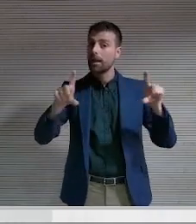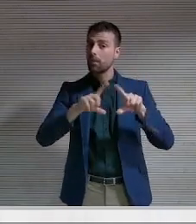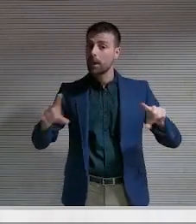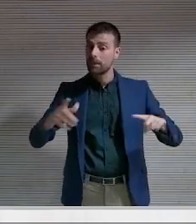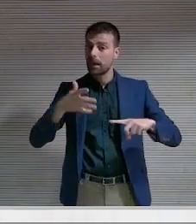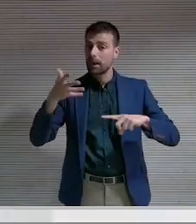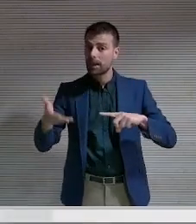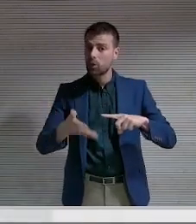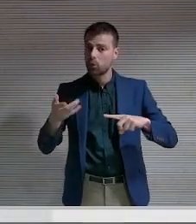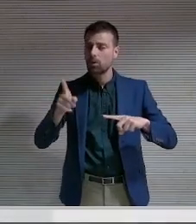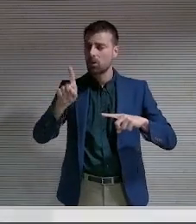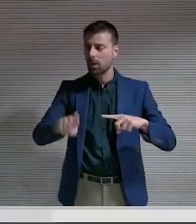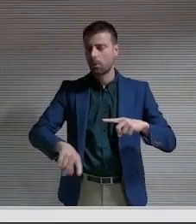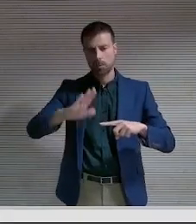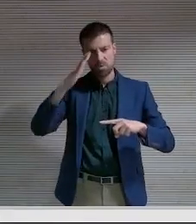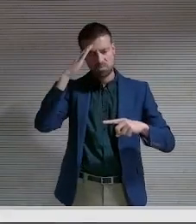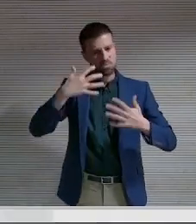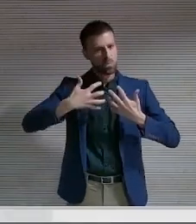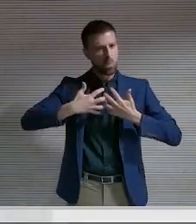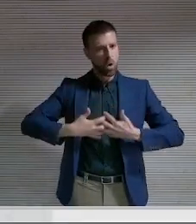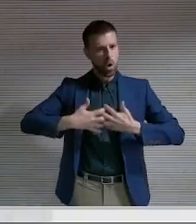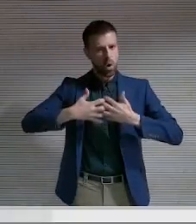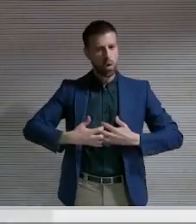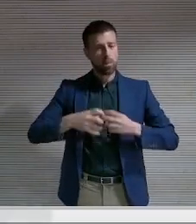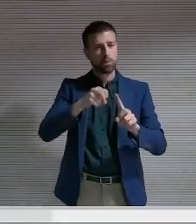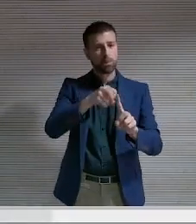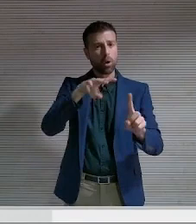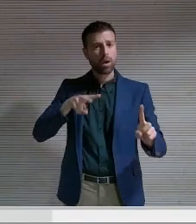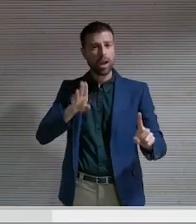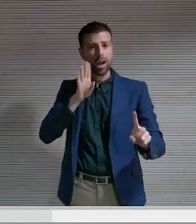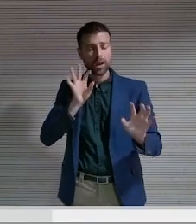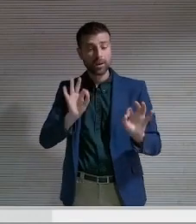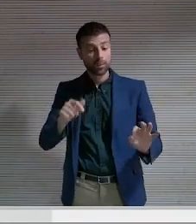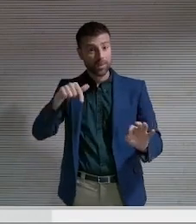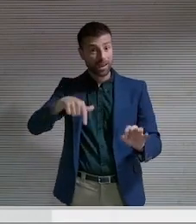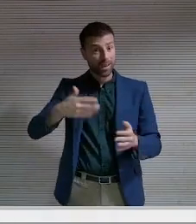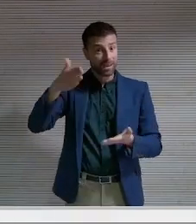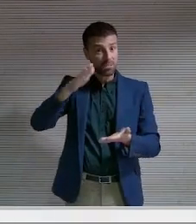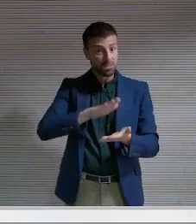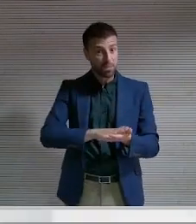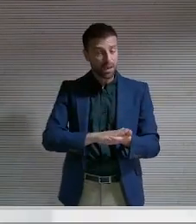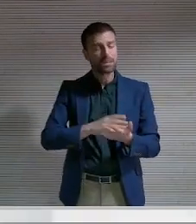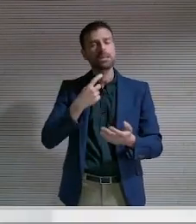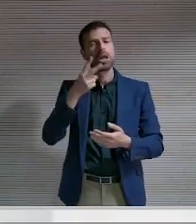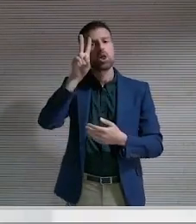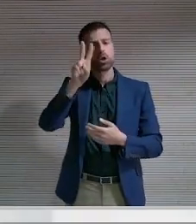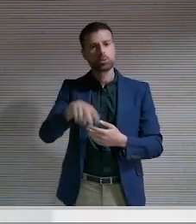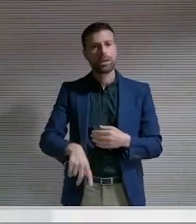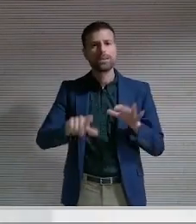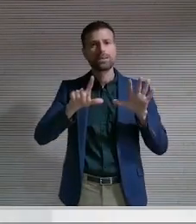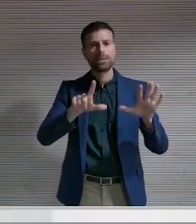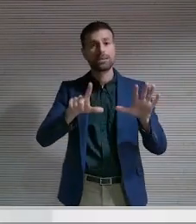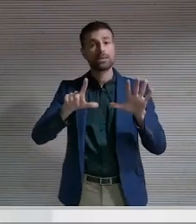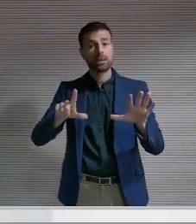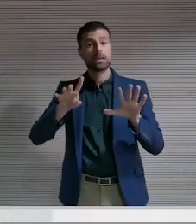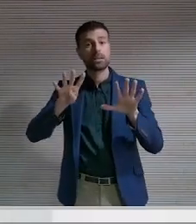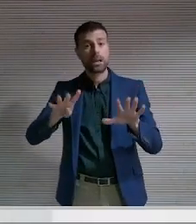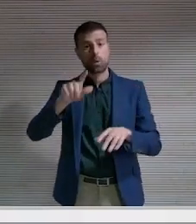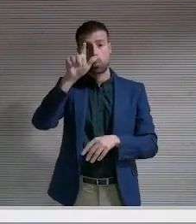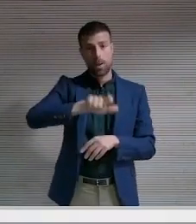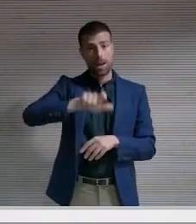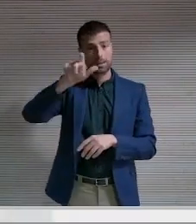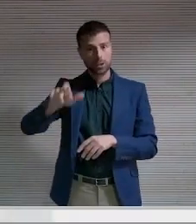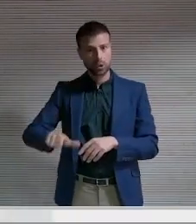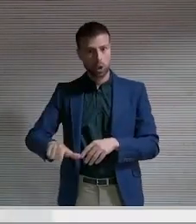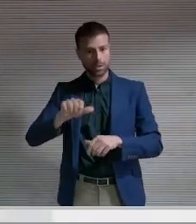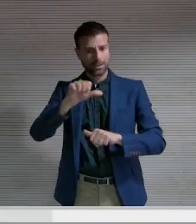motor des d'aquesta perspectiva. De fet, en aquest mes baixa en 2.779 persones